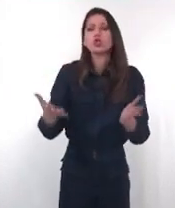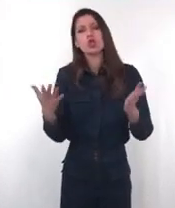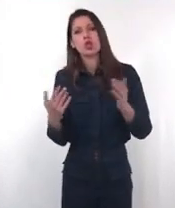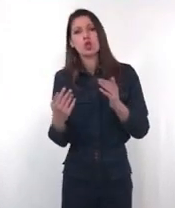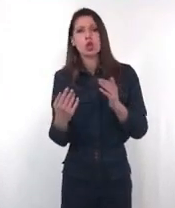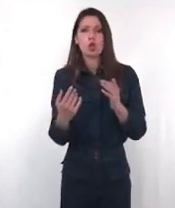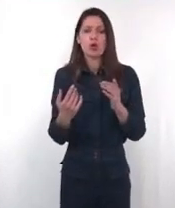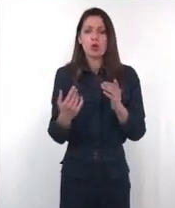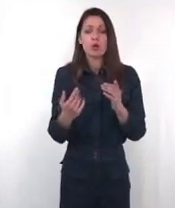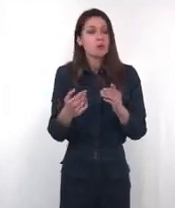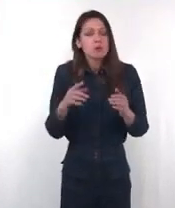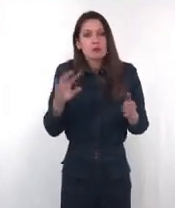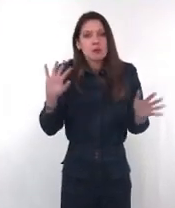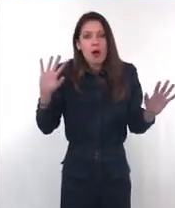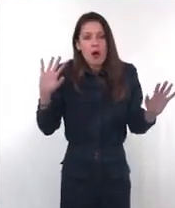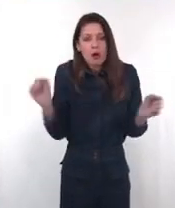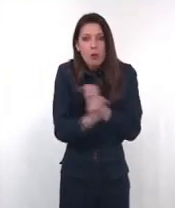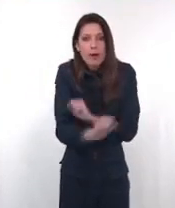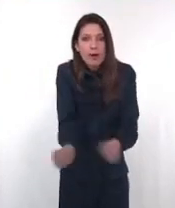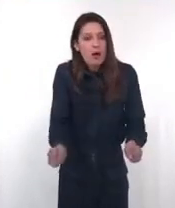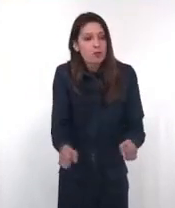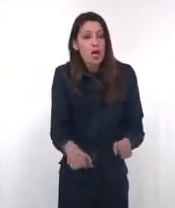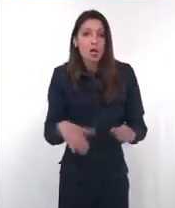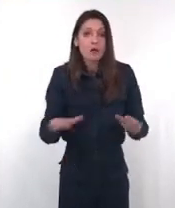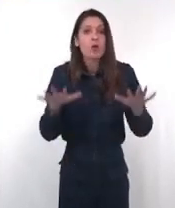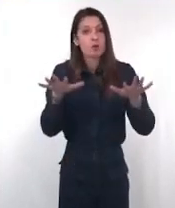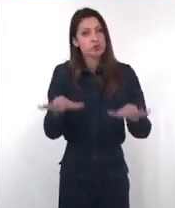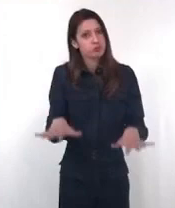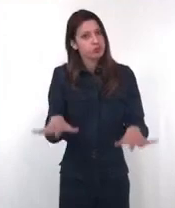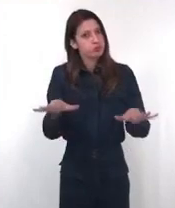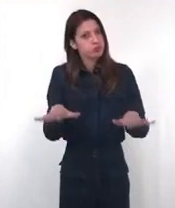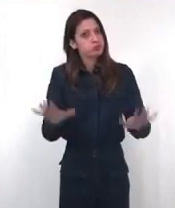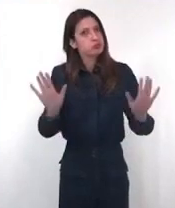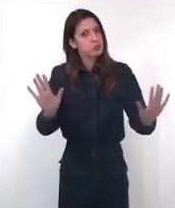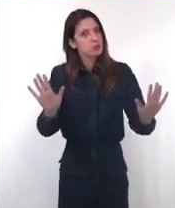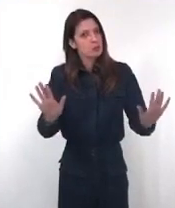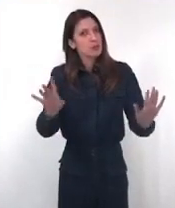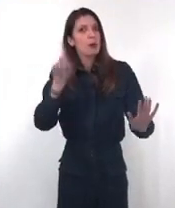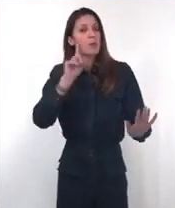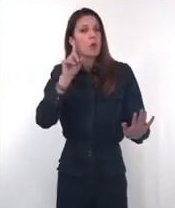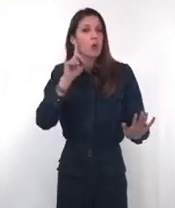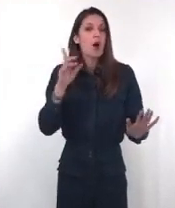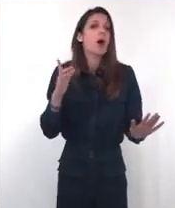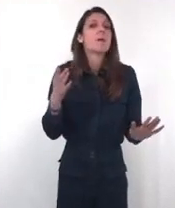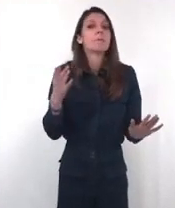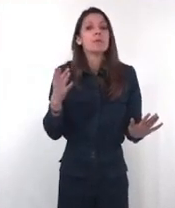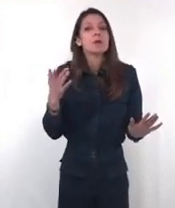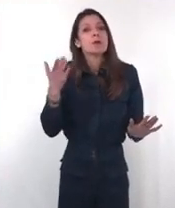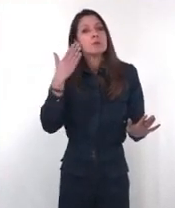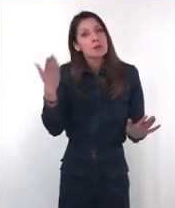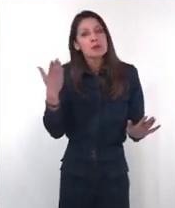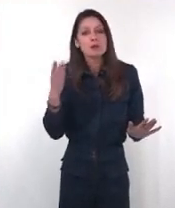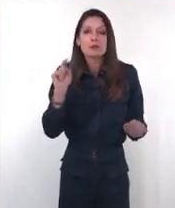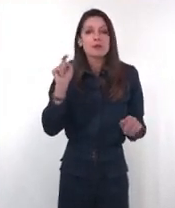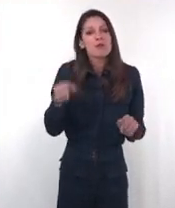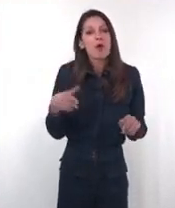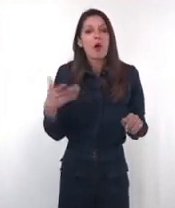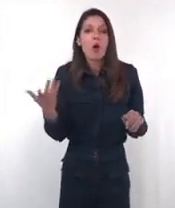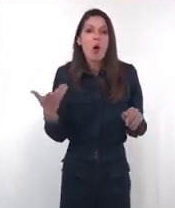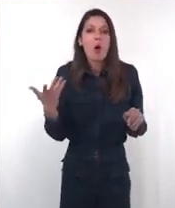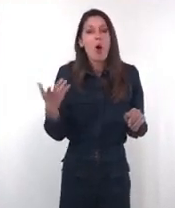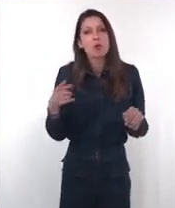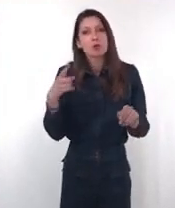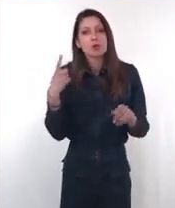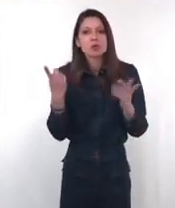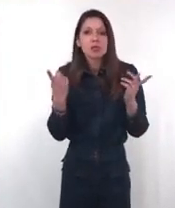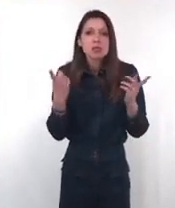de retenue, redescendez un petit peu sur terre, parce que si on devait aussi faire, j'allais dire, la